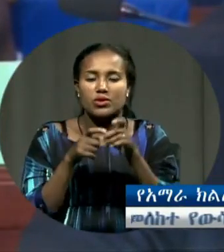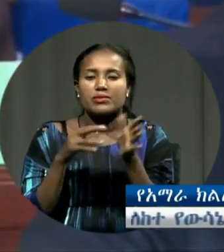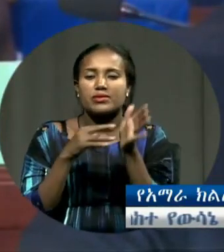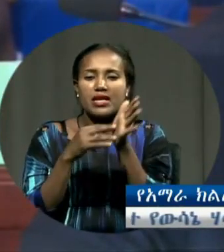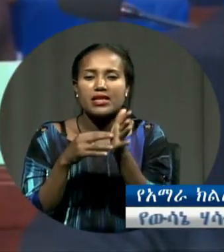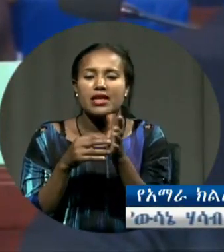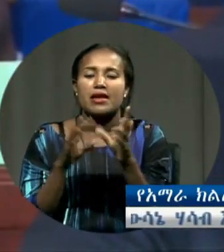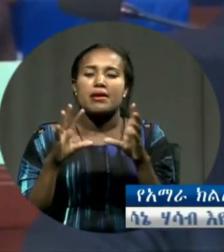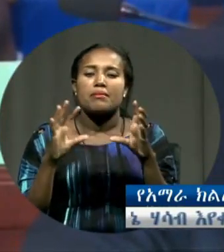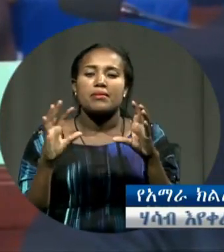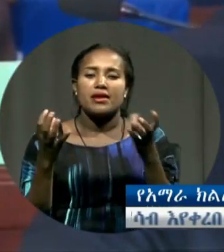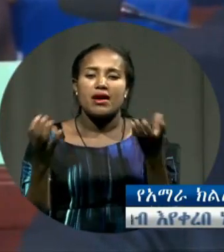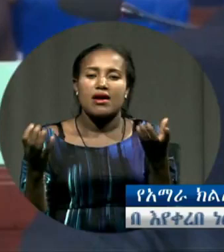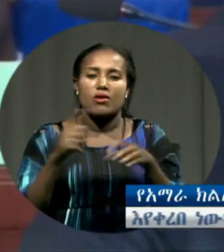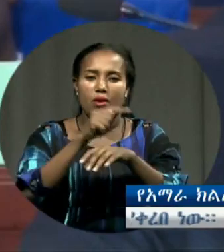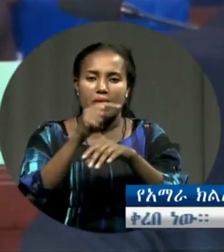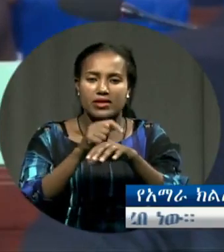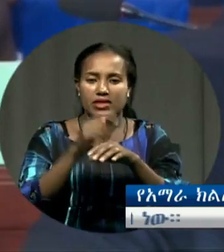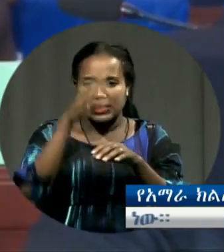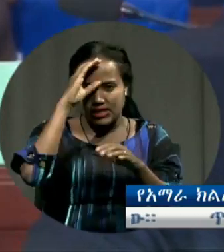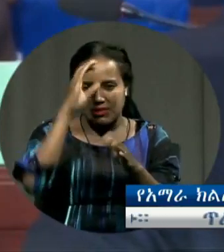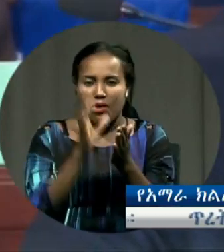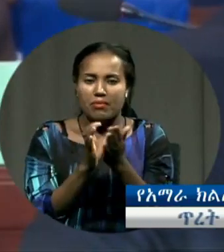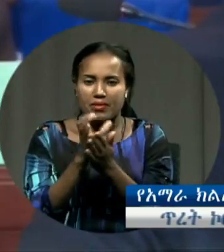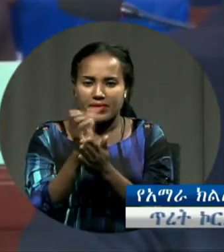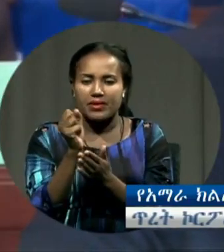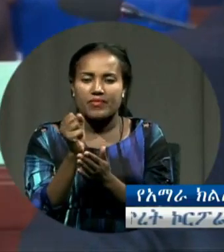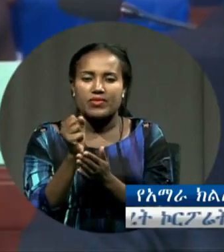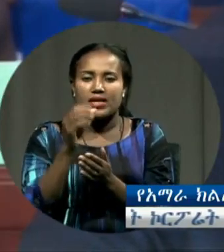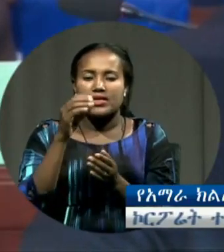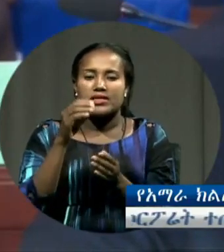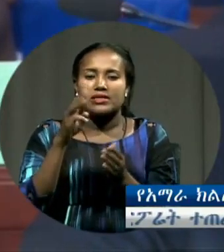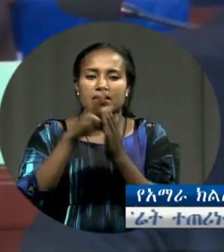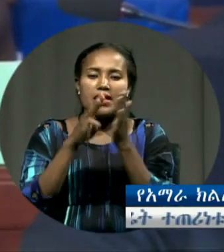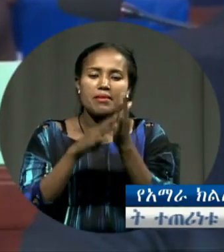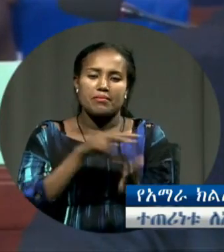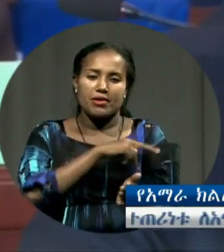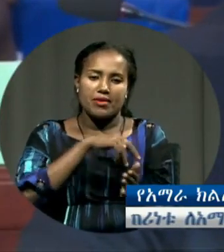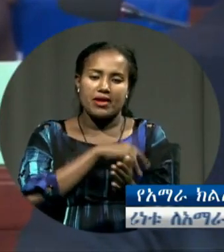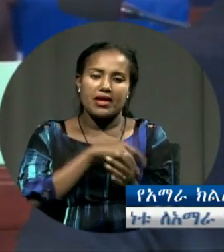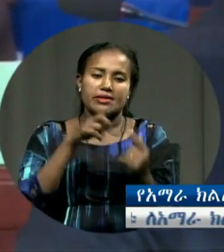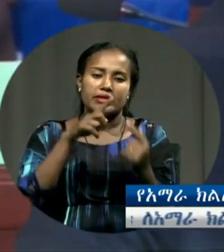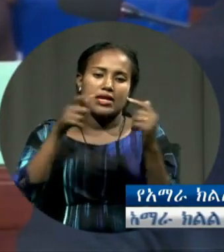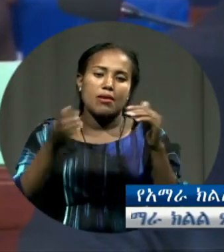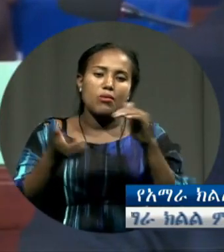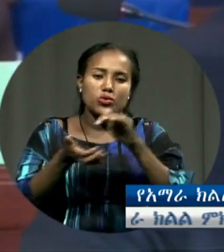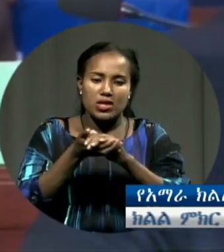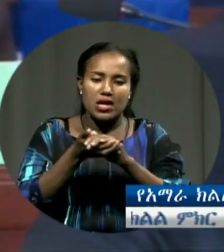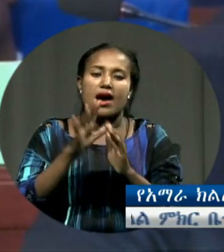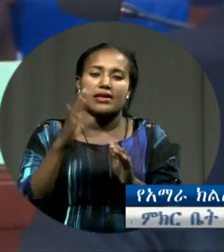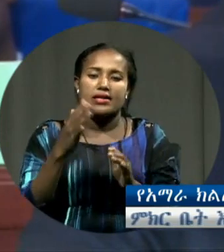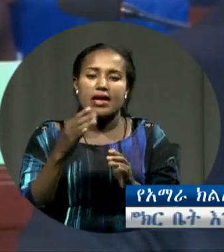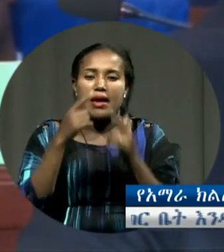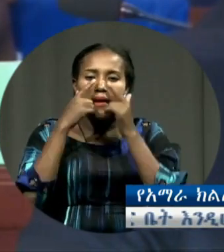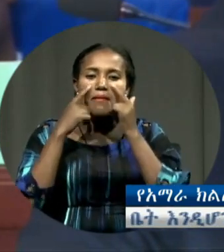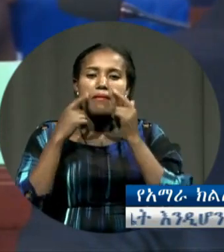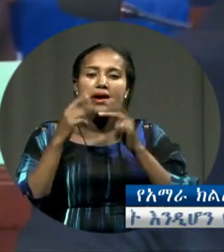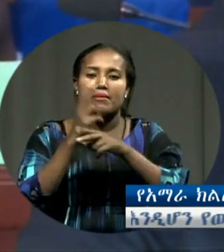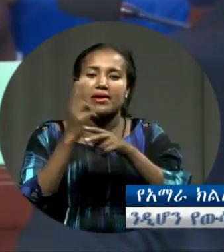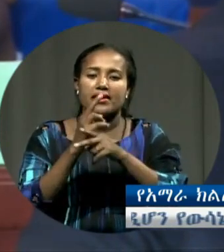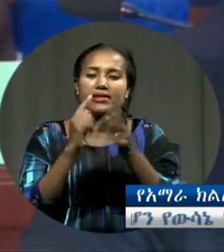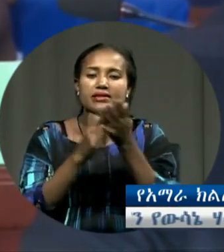ለምሳሌ እንደ ሚዲያ ተቋማትን፣ የሰብአዊ መብትን፣ የስነ ምግባርና ጸረ ሙስናን አይነት እንዲሁም ደግሞ የእንባ ጠባቂ